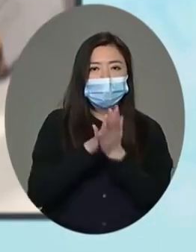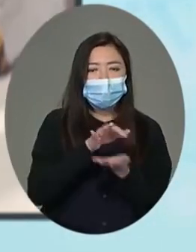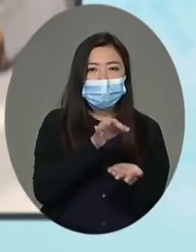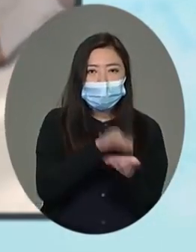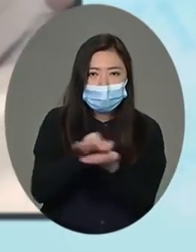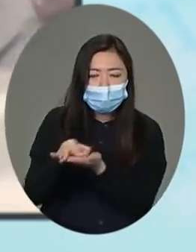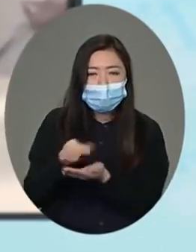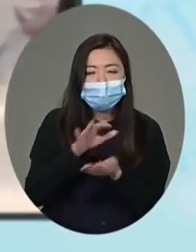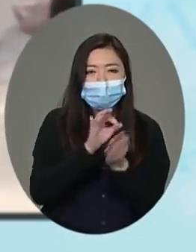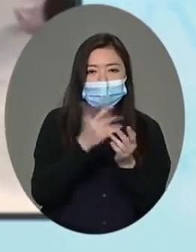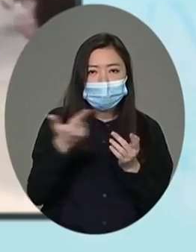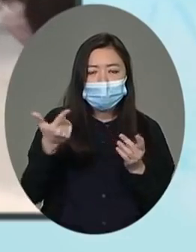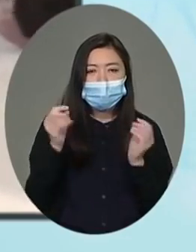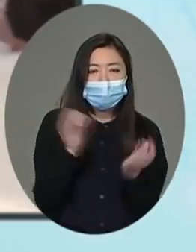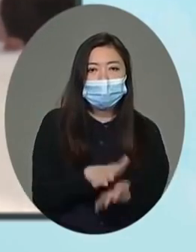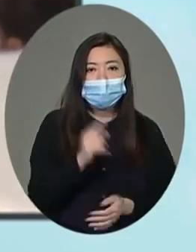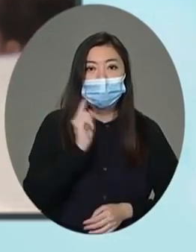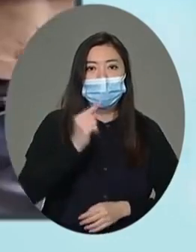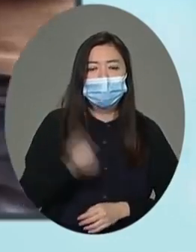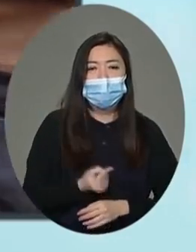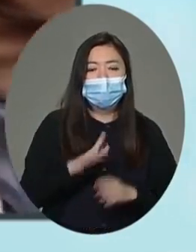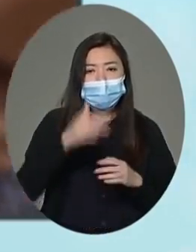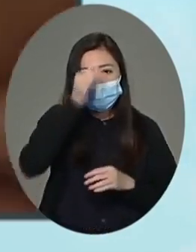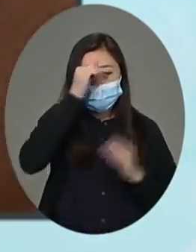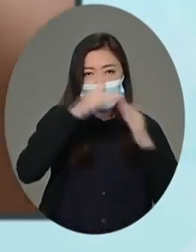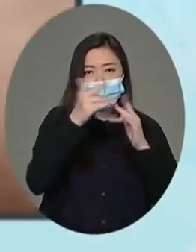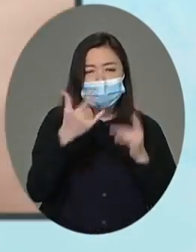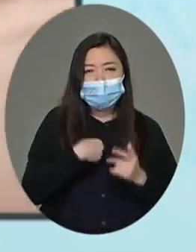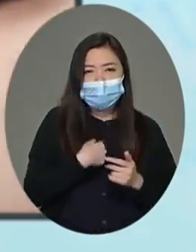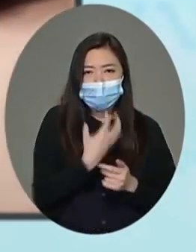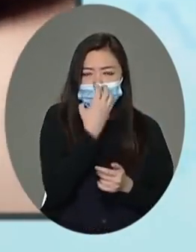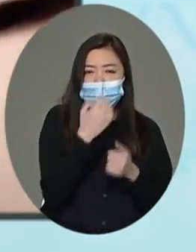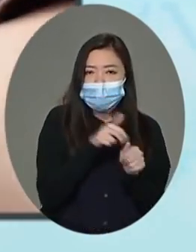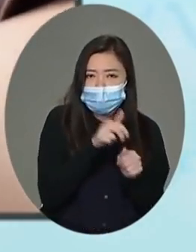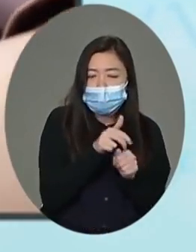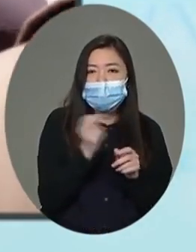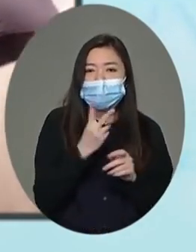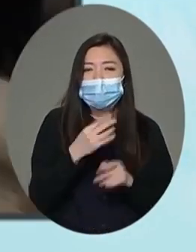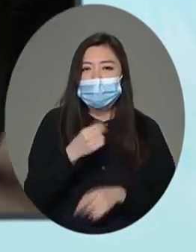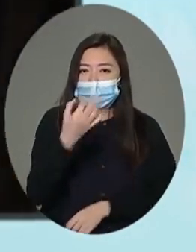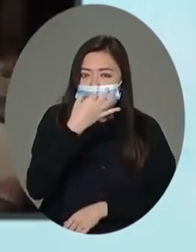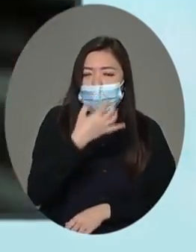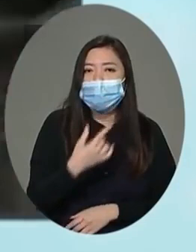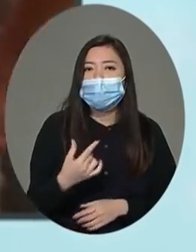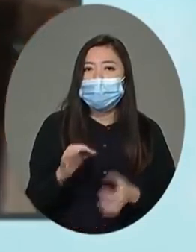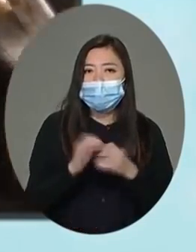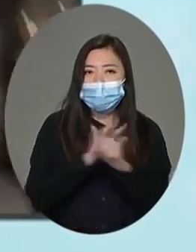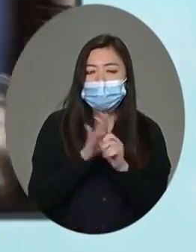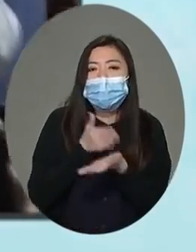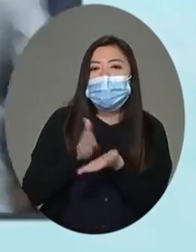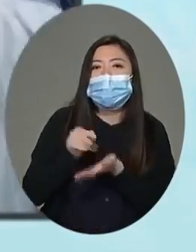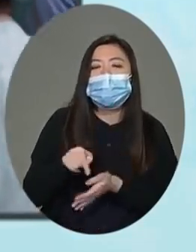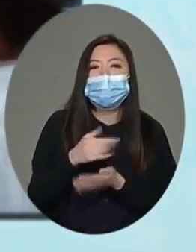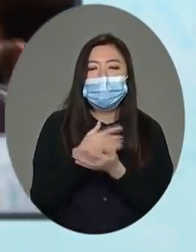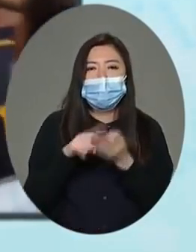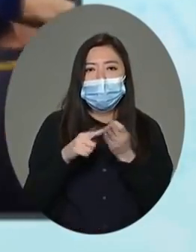咗100万人确诊，多间医院都急需医疗氧气同治疗新冠病毒嘅药物瑞德西韦。